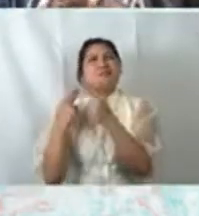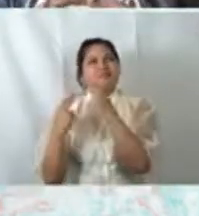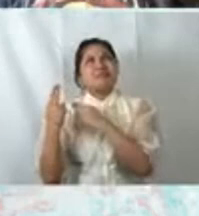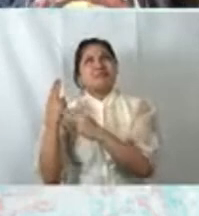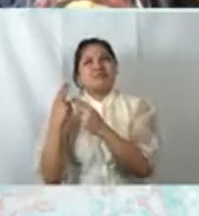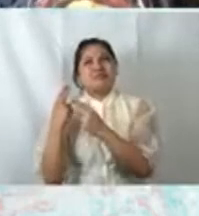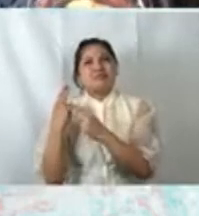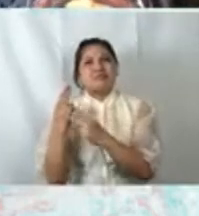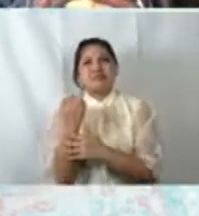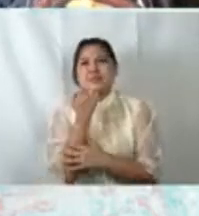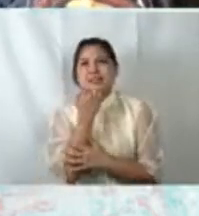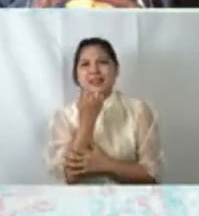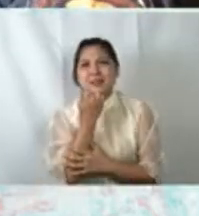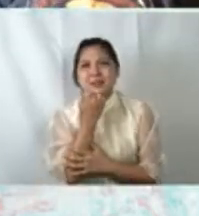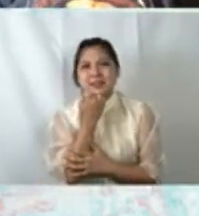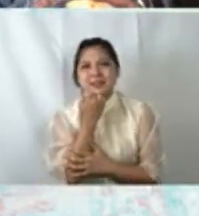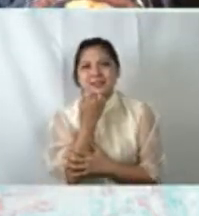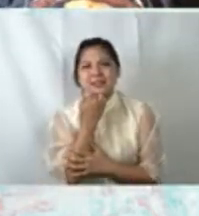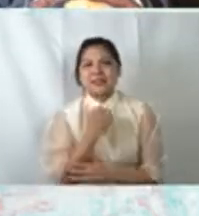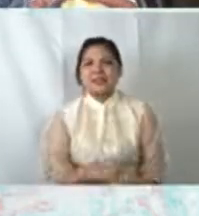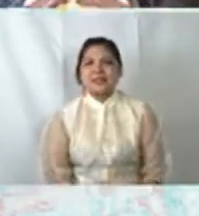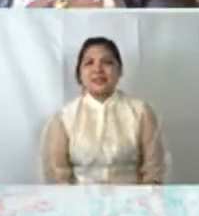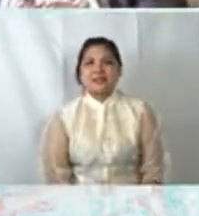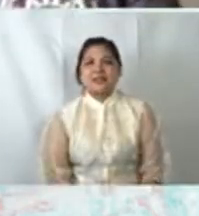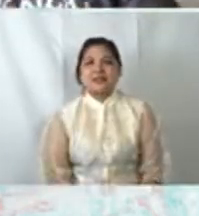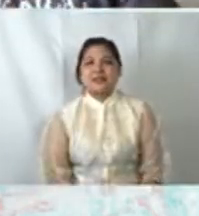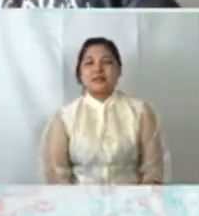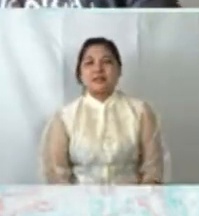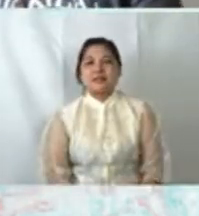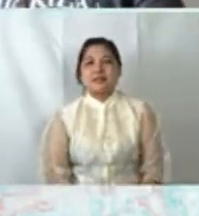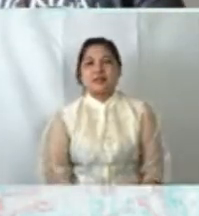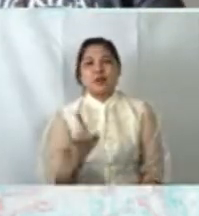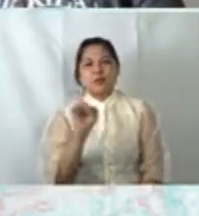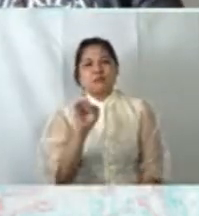anomaly. Isa siyang, ang tawag dyan ay